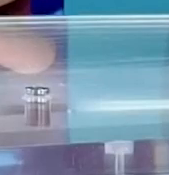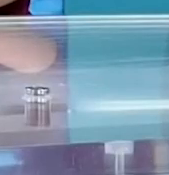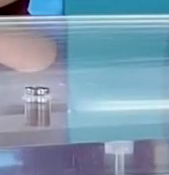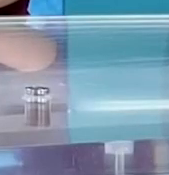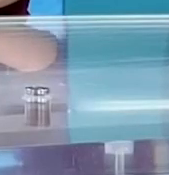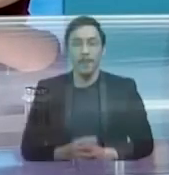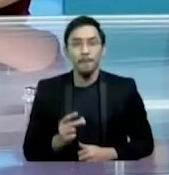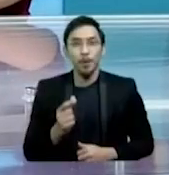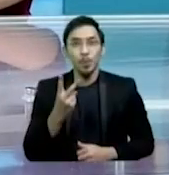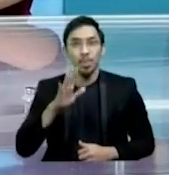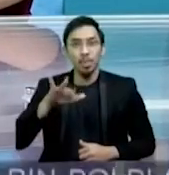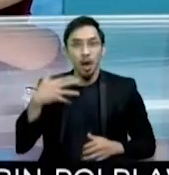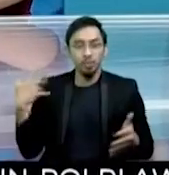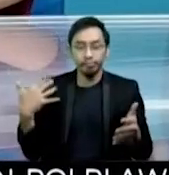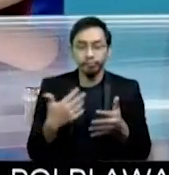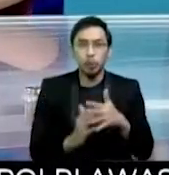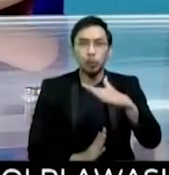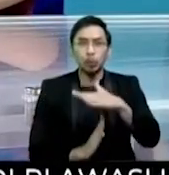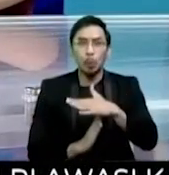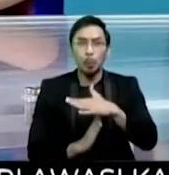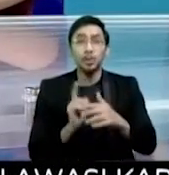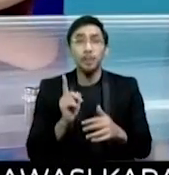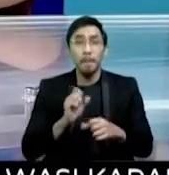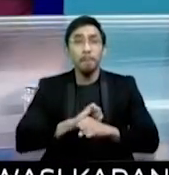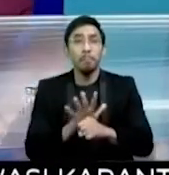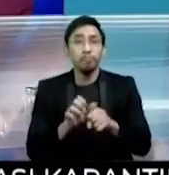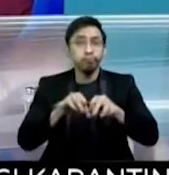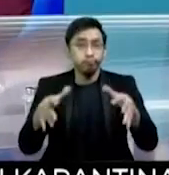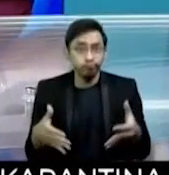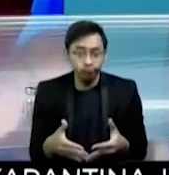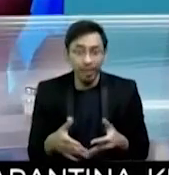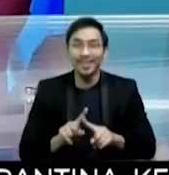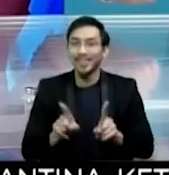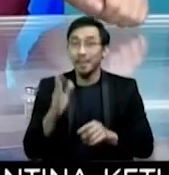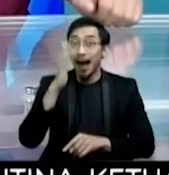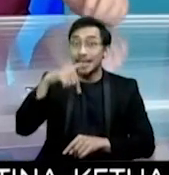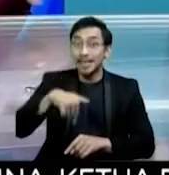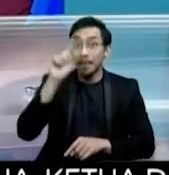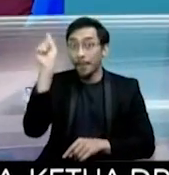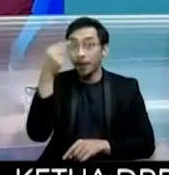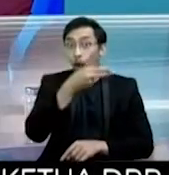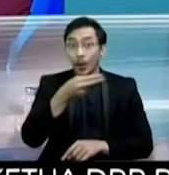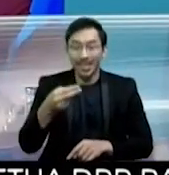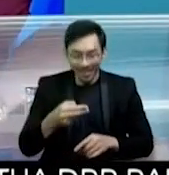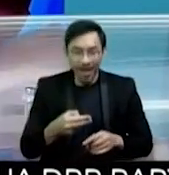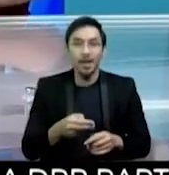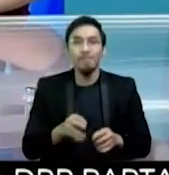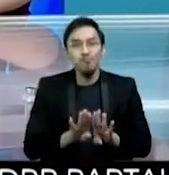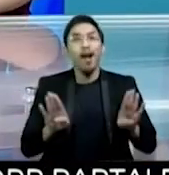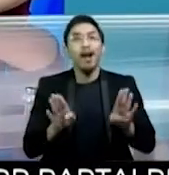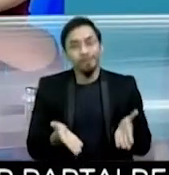Pemirsa, setelah hampir 2 tahun sejak dihentikan akibat pandemi COVID-19, mulai hari ini pemerintah Indonesia mengizinkan